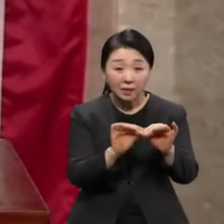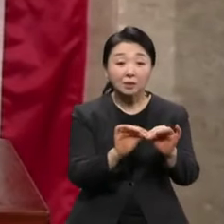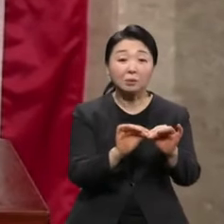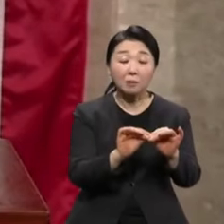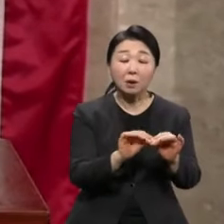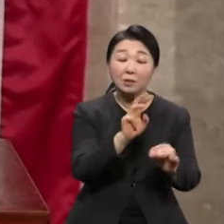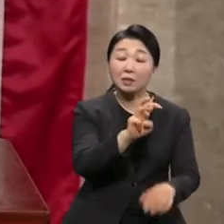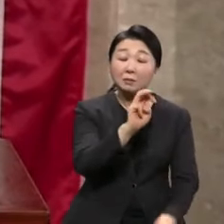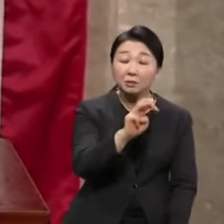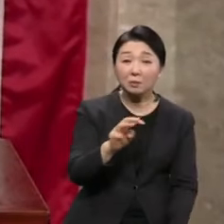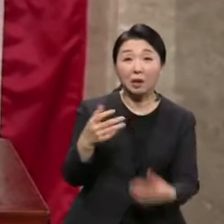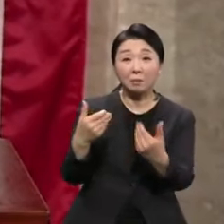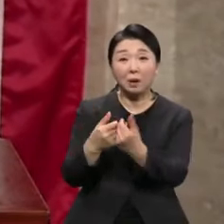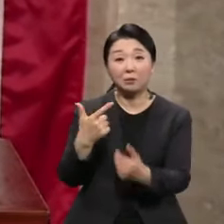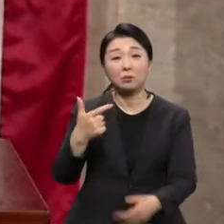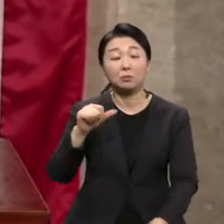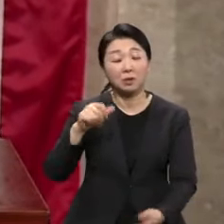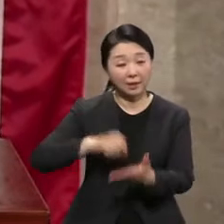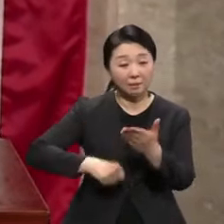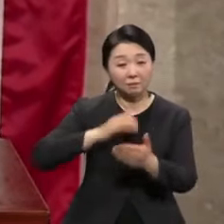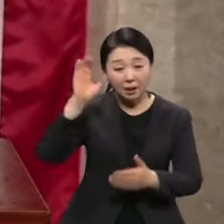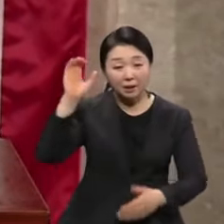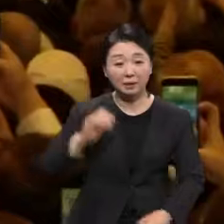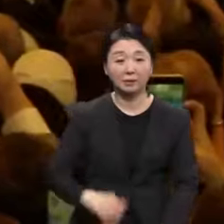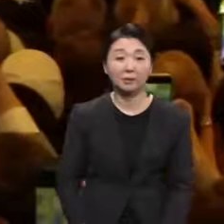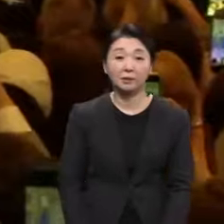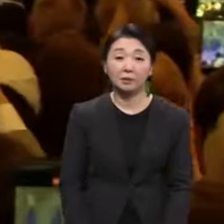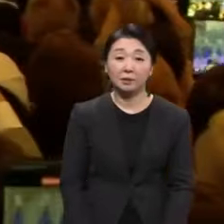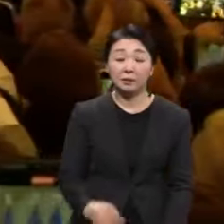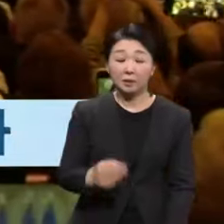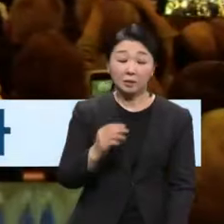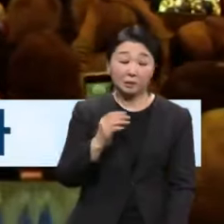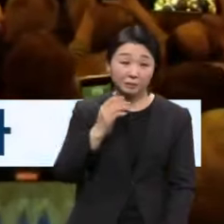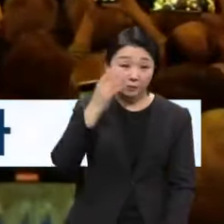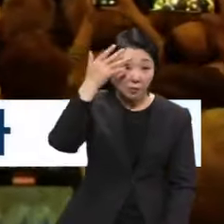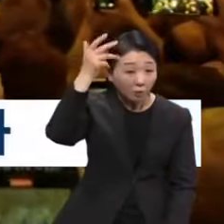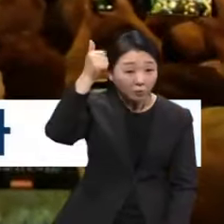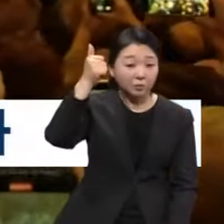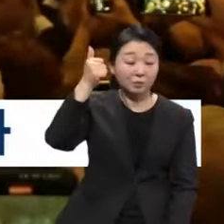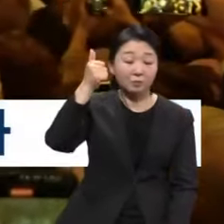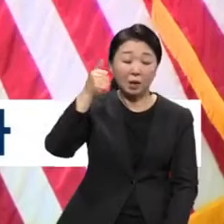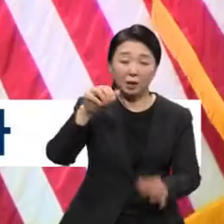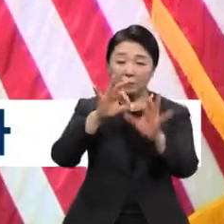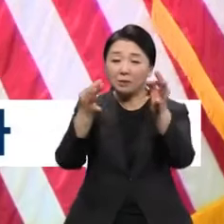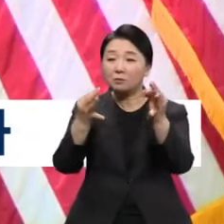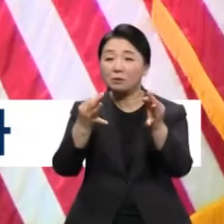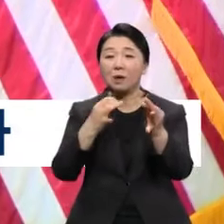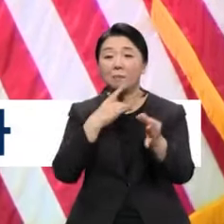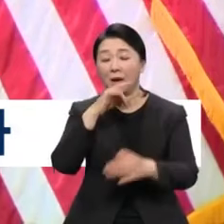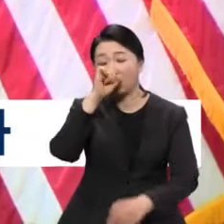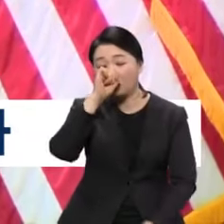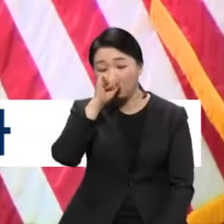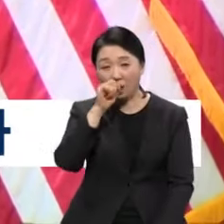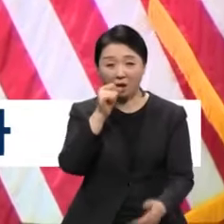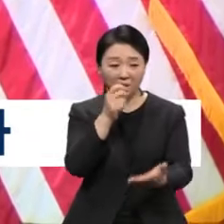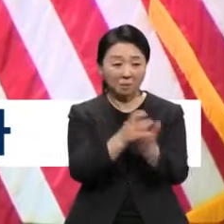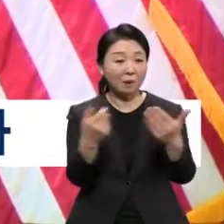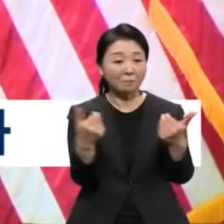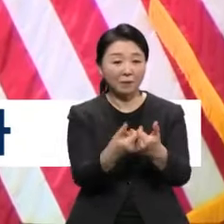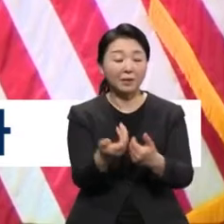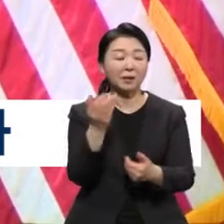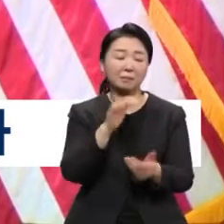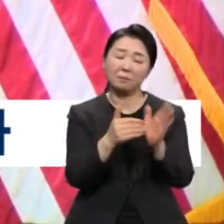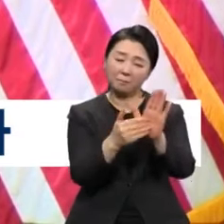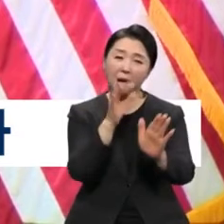65의 압도적인 표차로 가결됐습니다. 트럼프 전 대통령이 페이스북에만 좋은 일이라며 법안에 반대 의사를 표했지만 막을